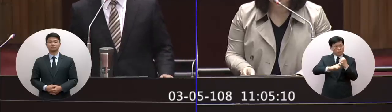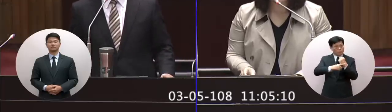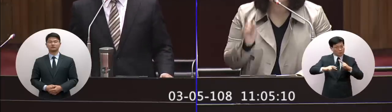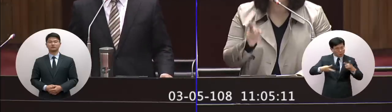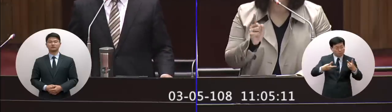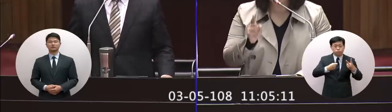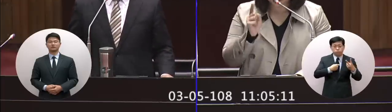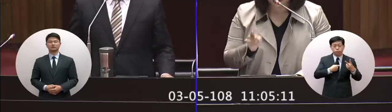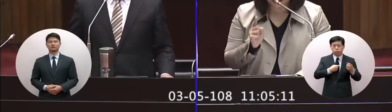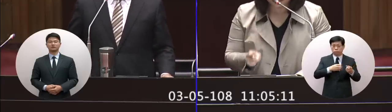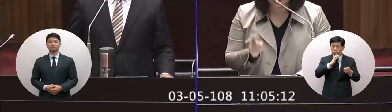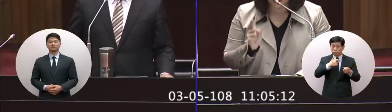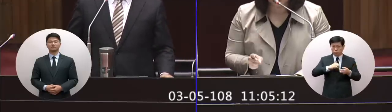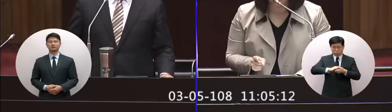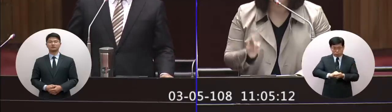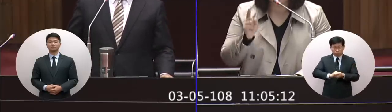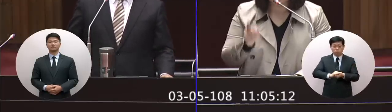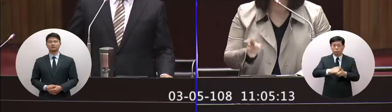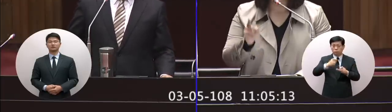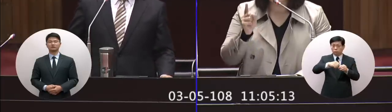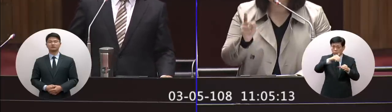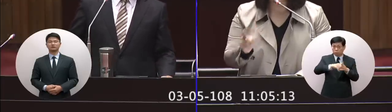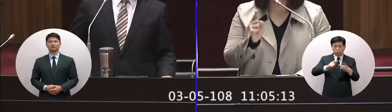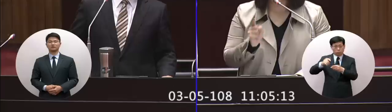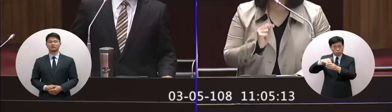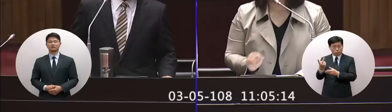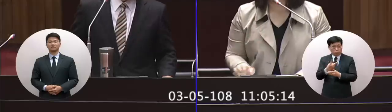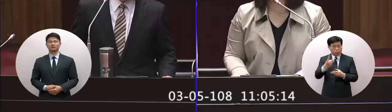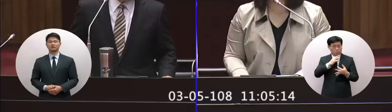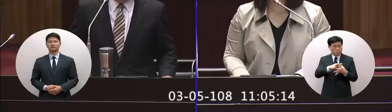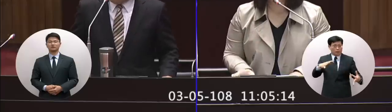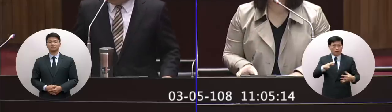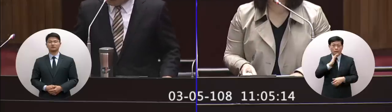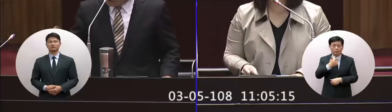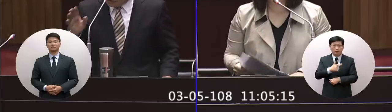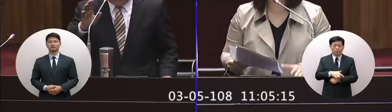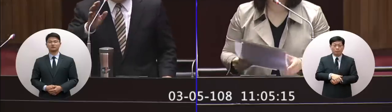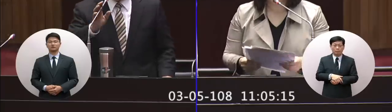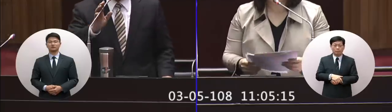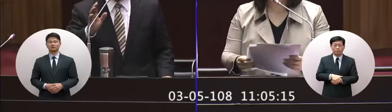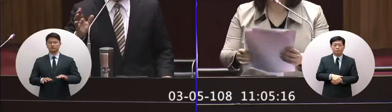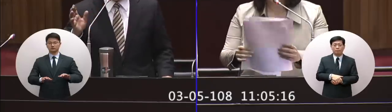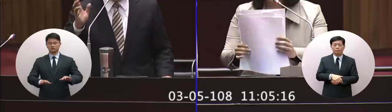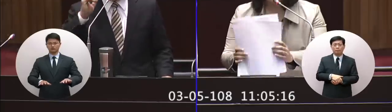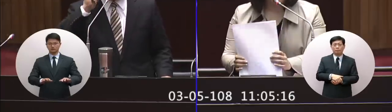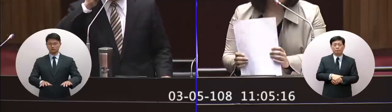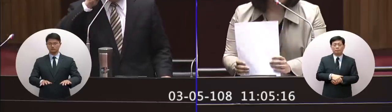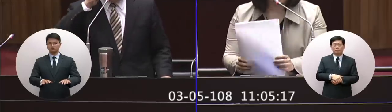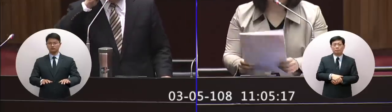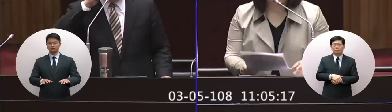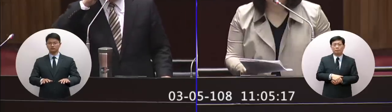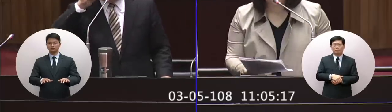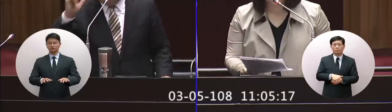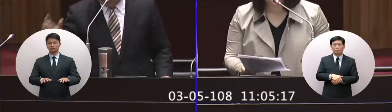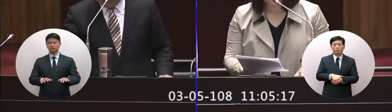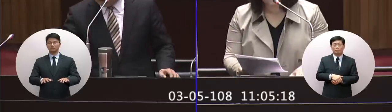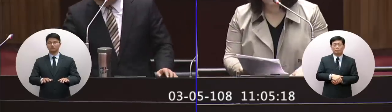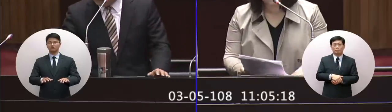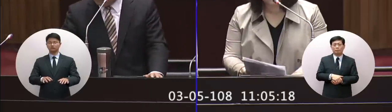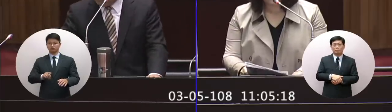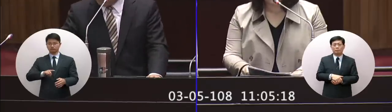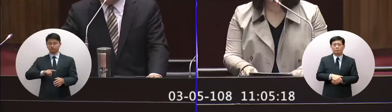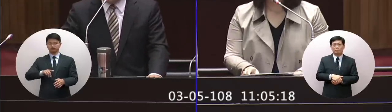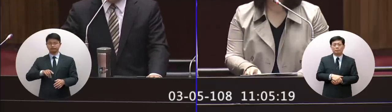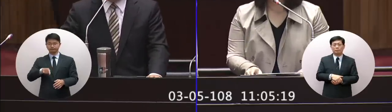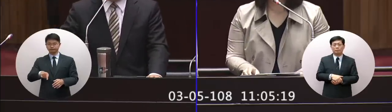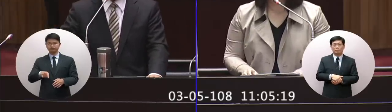向，却是不是就确定公投跟选举是脱钩的？ 现在还没有整个往